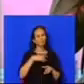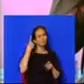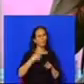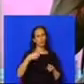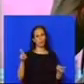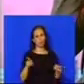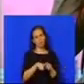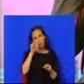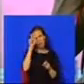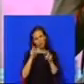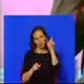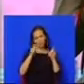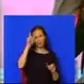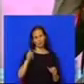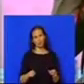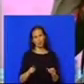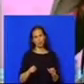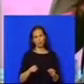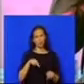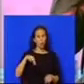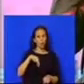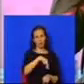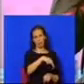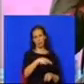כמו אנשים הולכים